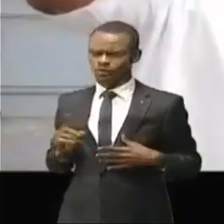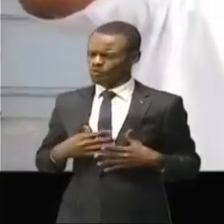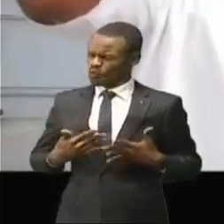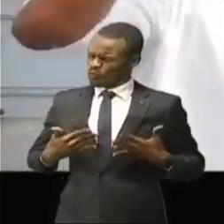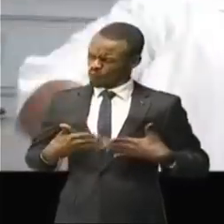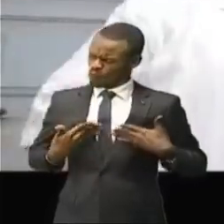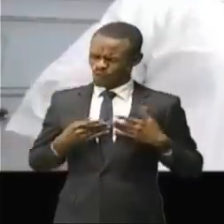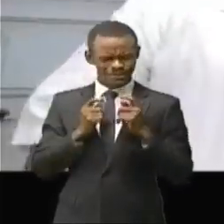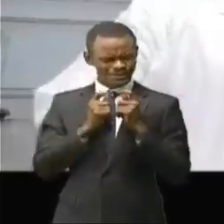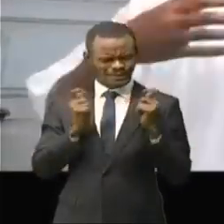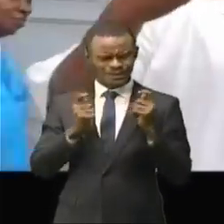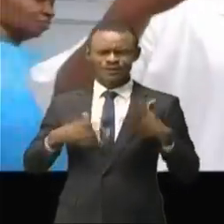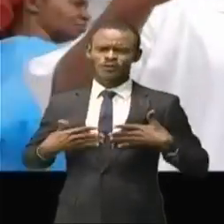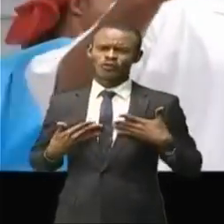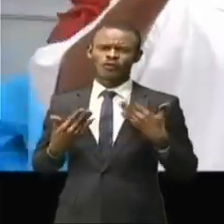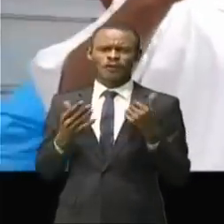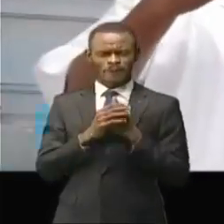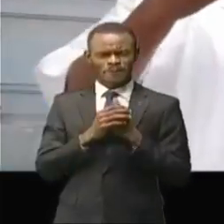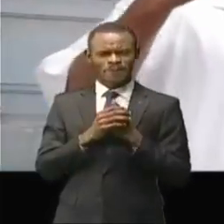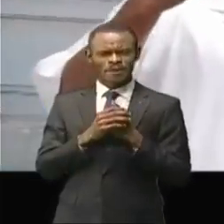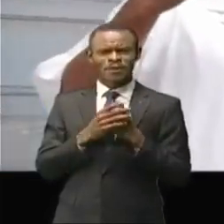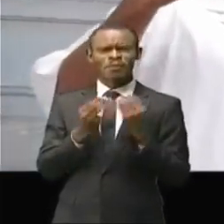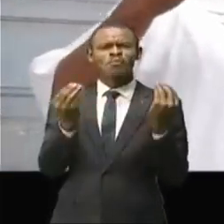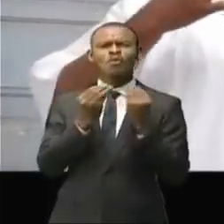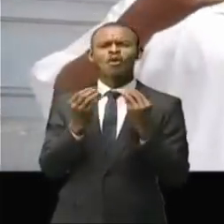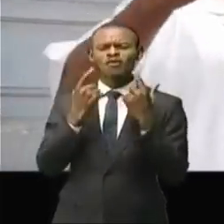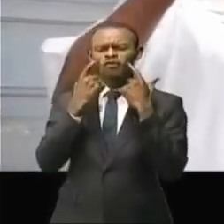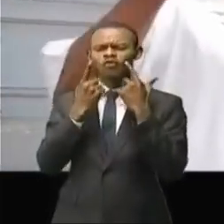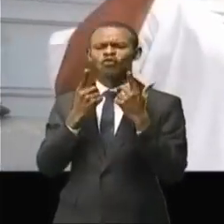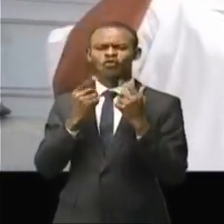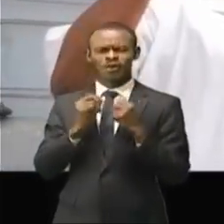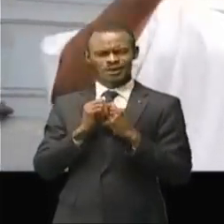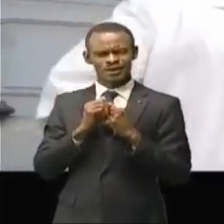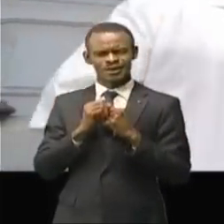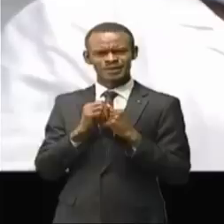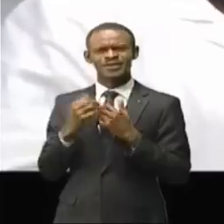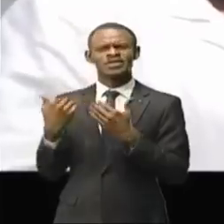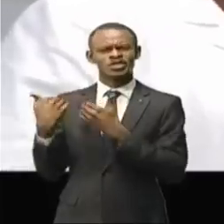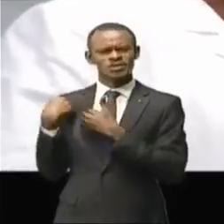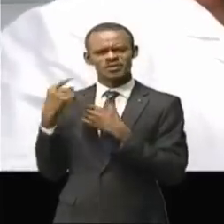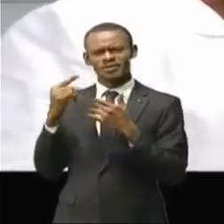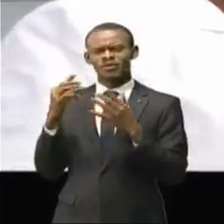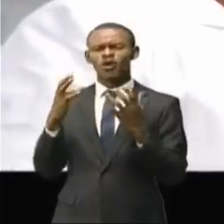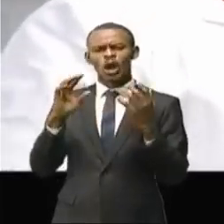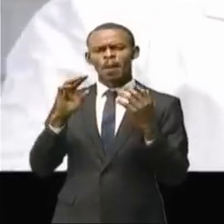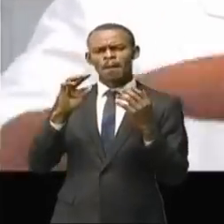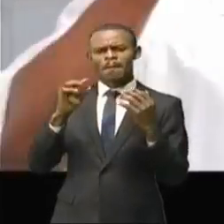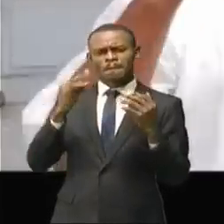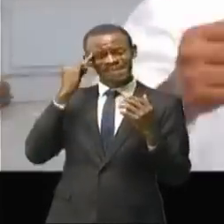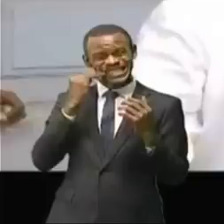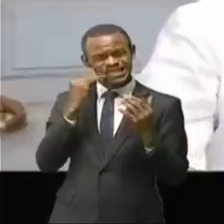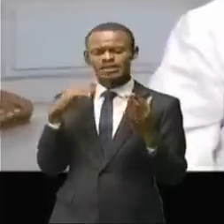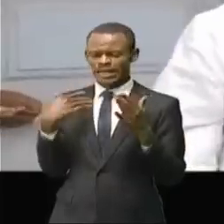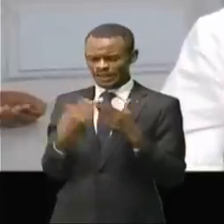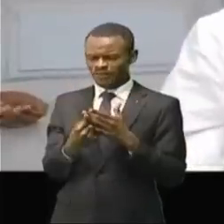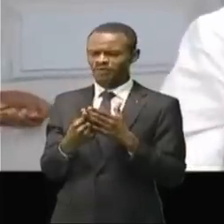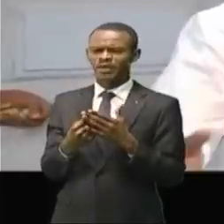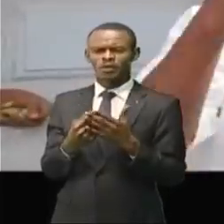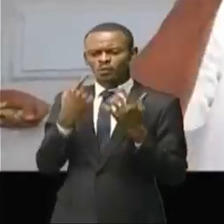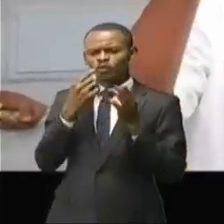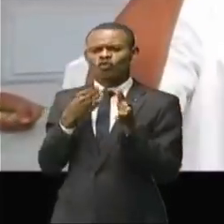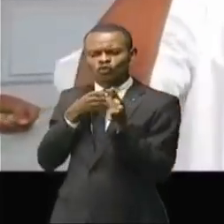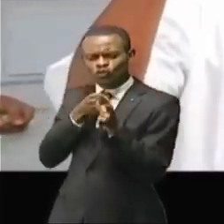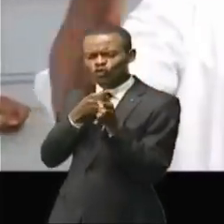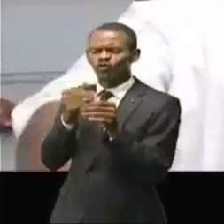nous sommes dans une joie énorme c'est ainsi que nous implorons l'éternel tout-puissant des bénir le chef de l'État pour